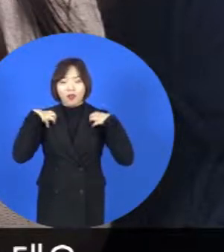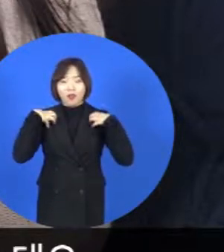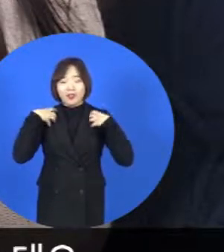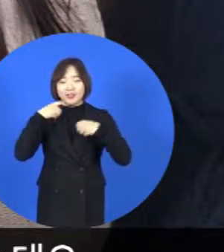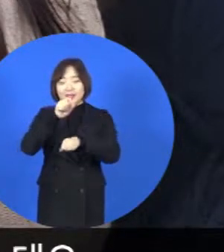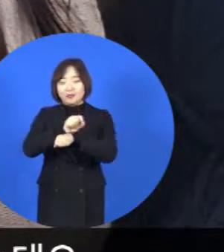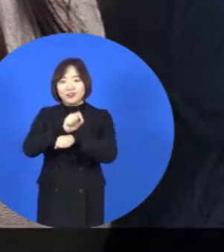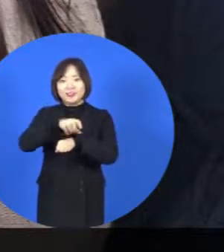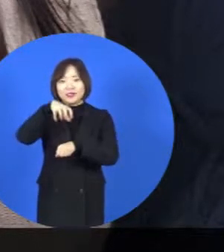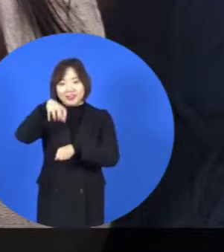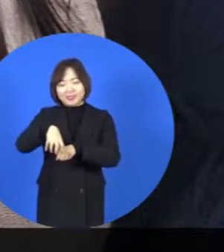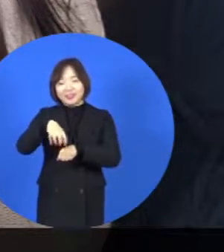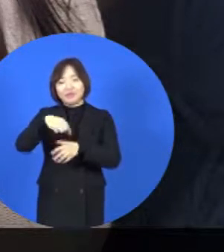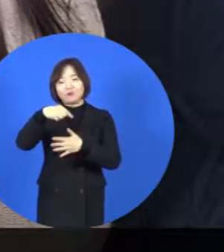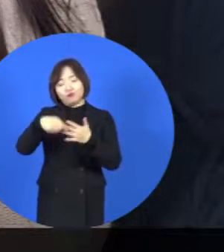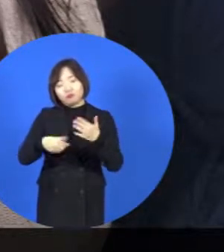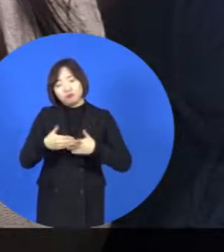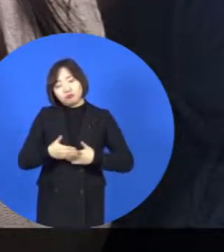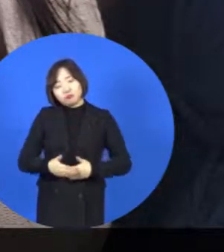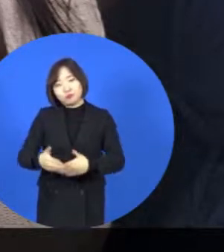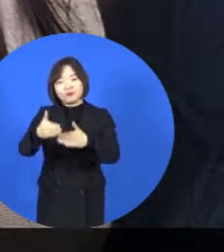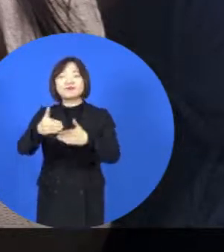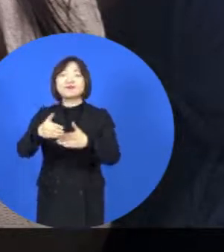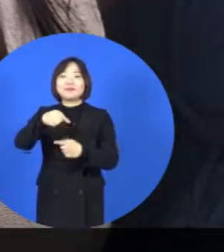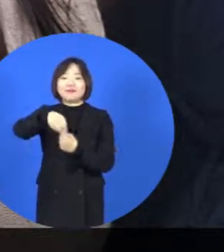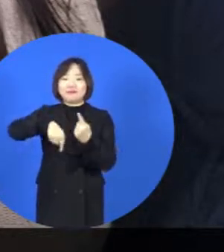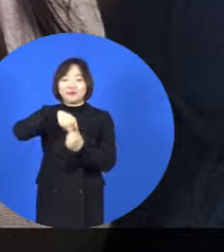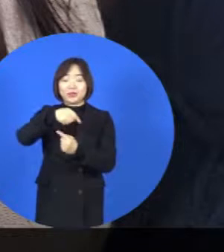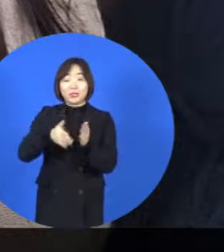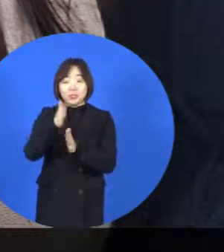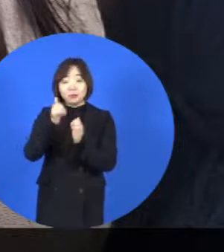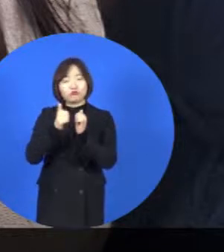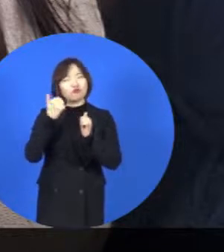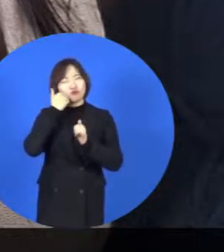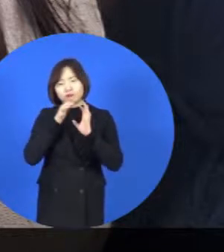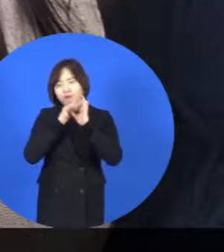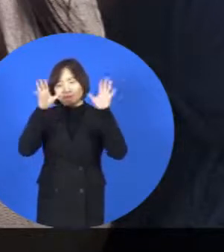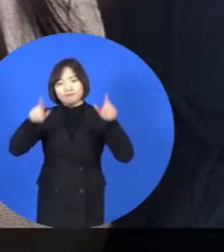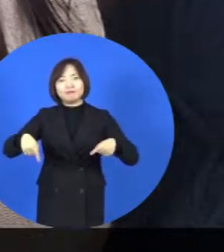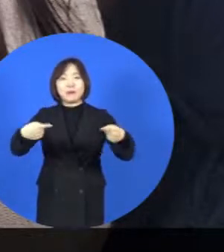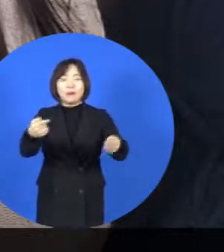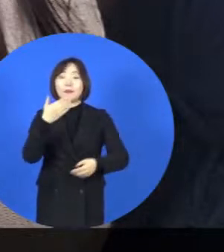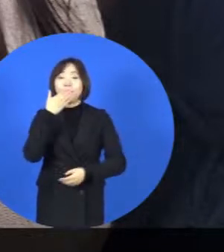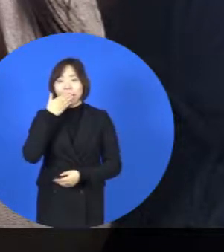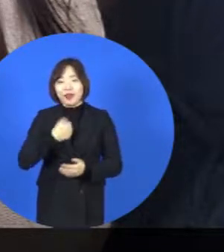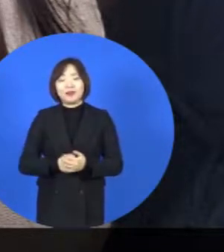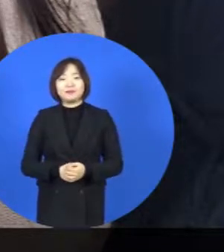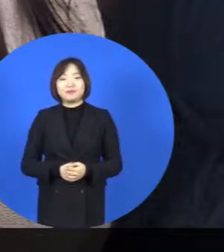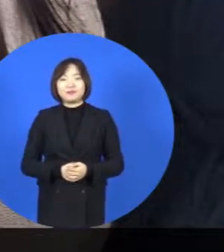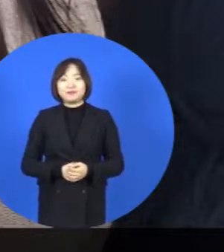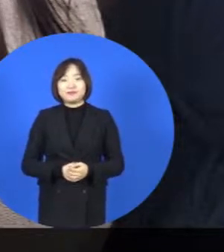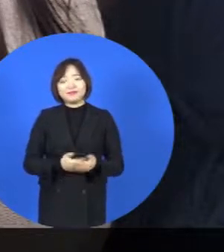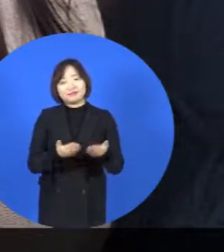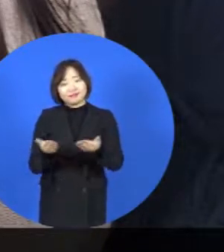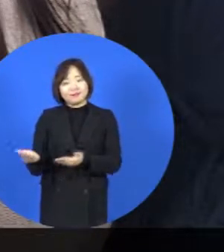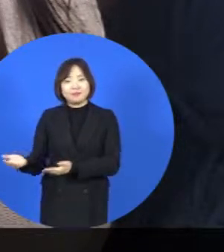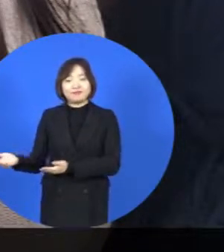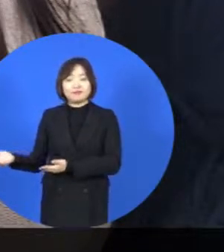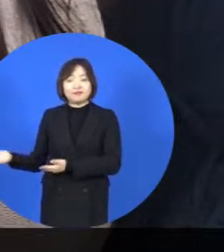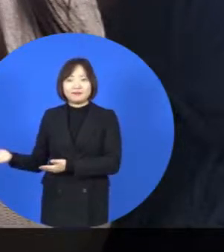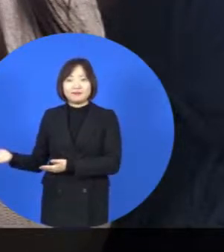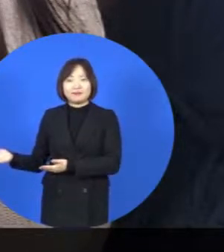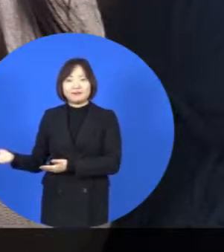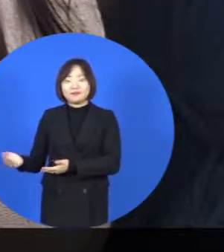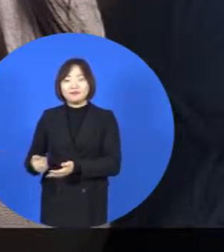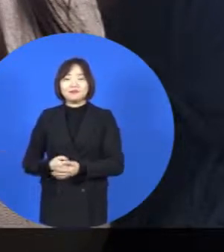순차적으로 운영되는데요. 천안시민이면 누구나 무료로 상담받을 수 있습니다. 보다 자세한 사항은 아래를 참고하시기 바랍니다.